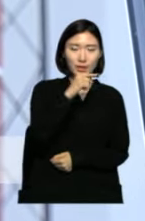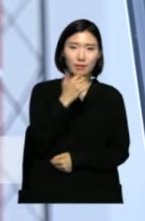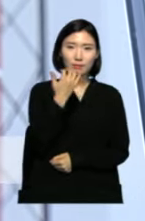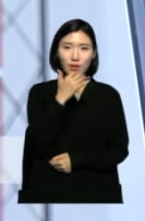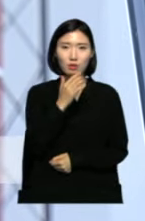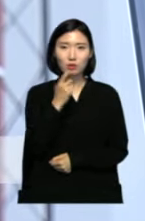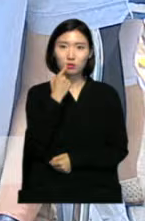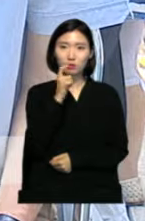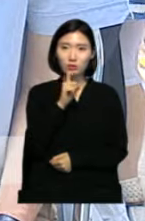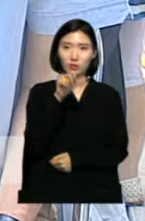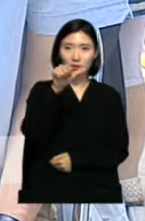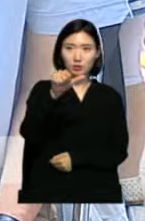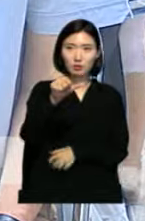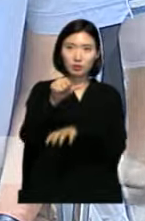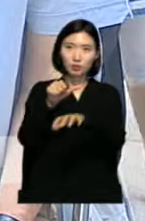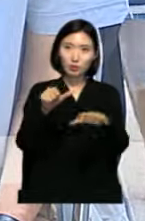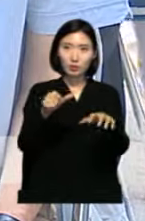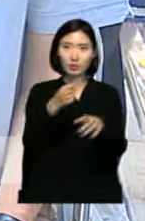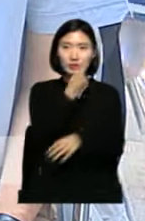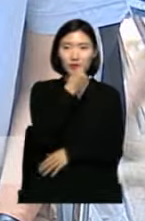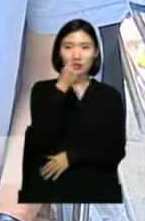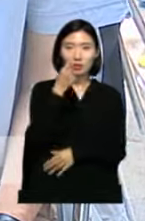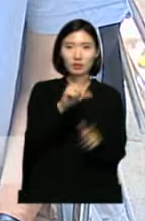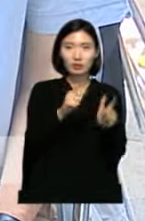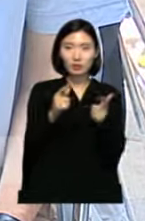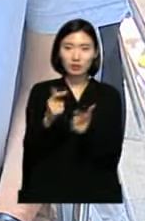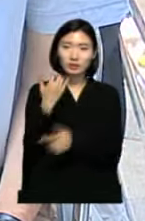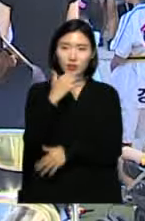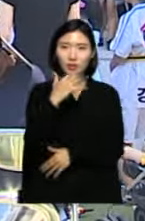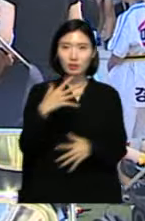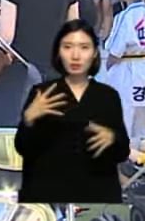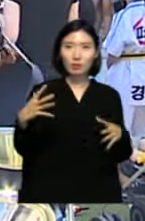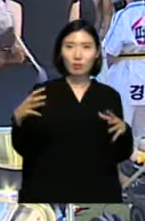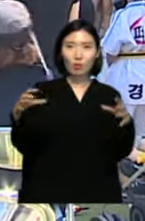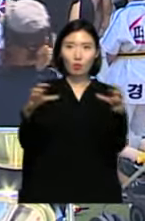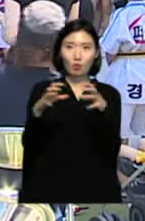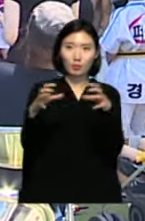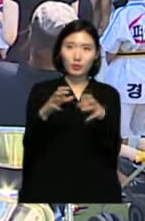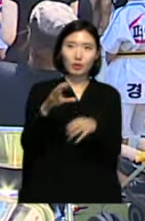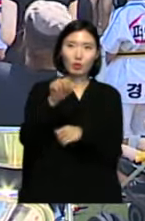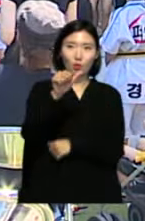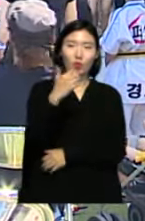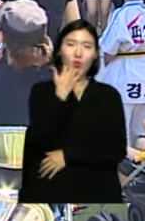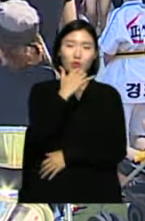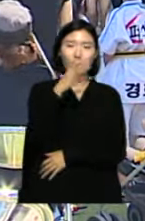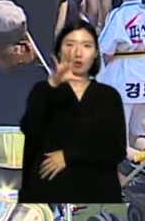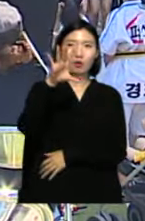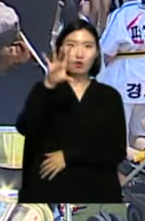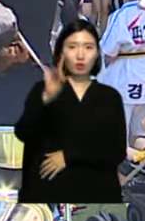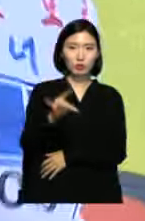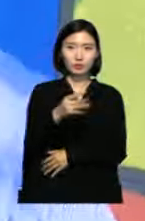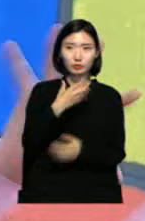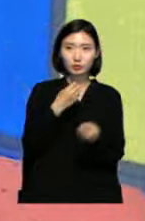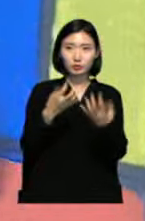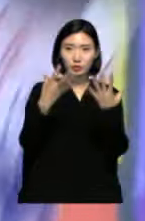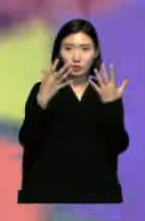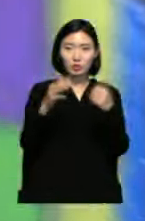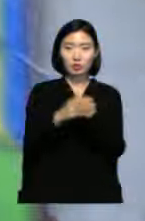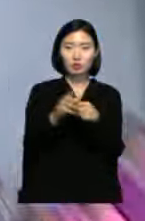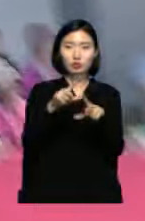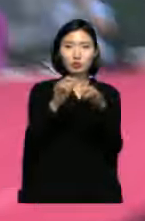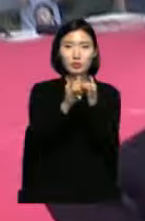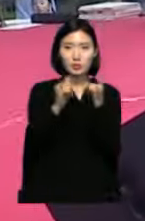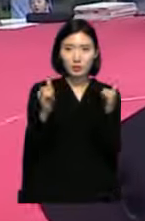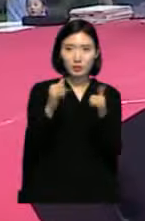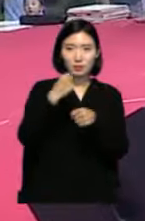등 다섯 개 동이 상징하는 각기 다른 색을 한데 모은 오색 어울림 축제입니다. 남녀노소, 주민들이